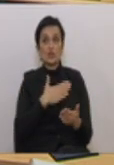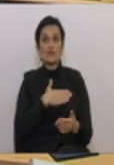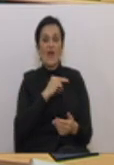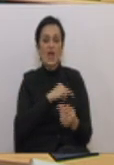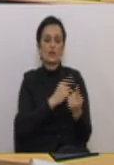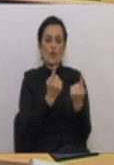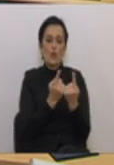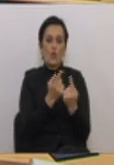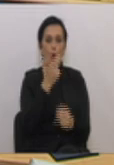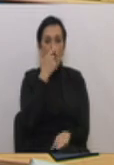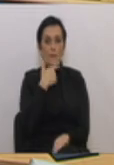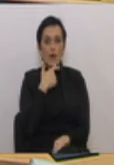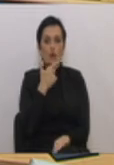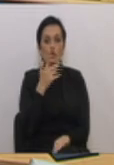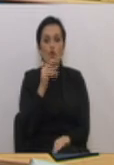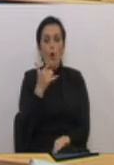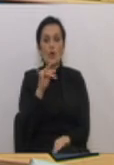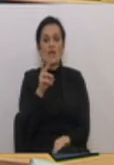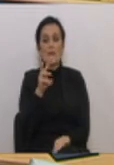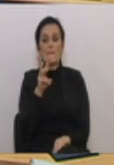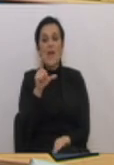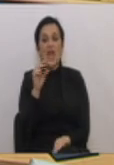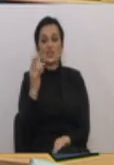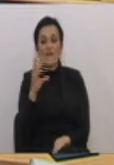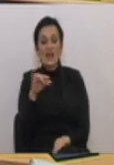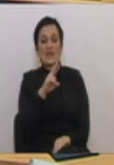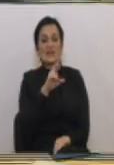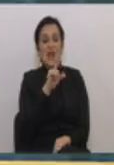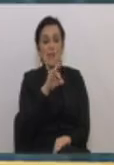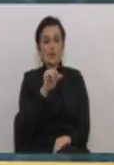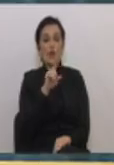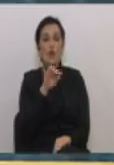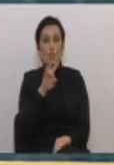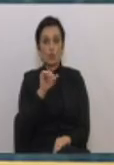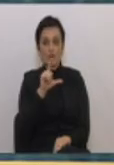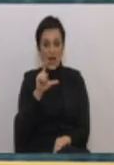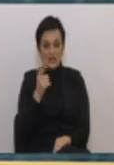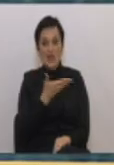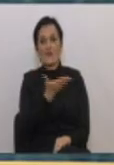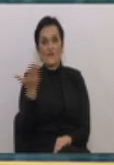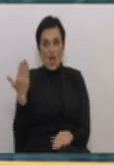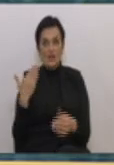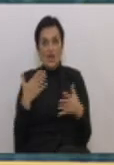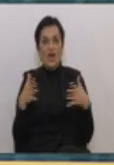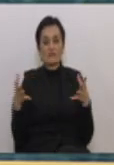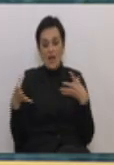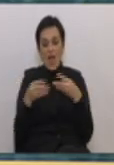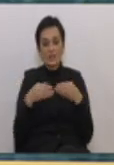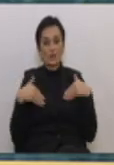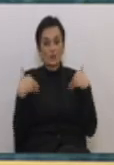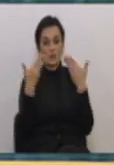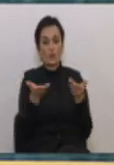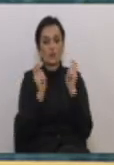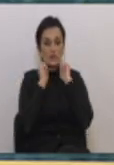კოლეგებს ბატონ გოგი მეშველიანს და დიმიტრი ხუნდაძეს ალბათ ყველა შემოგვიერთდება და ერთად მიულოცოთ დაბადების